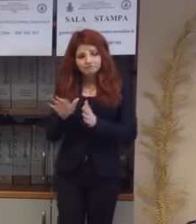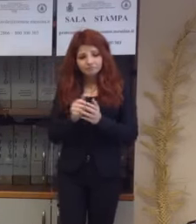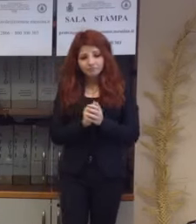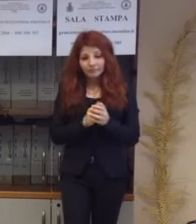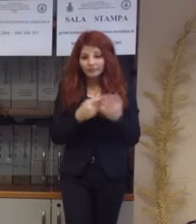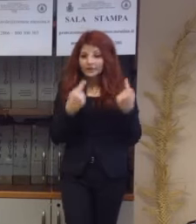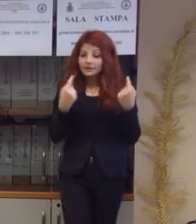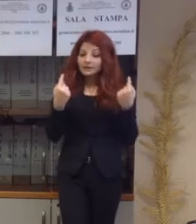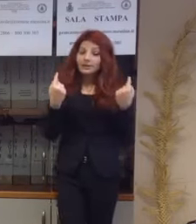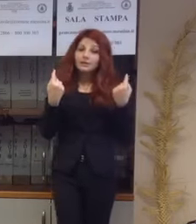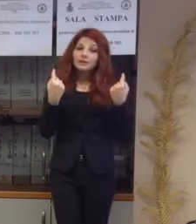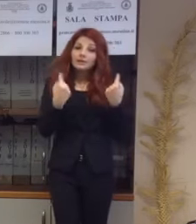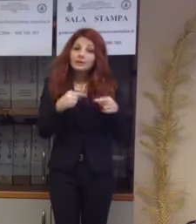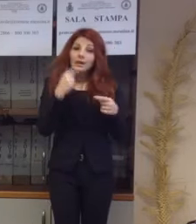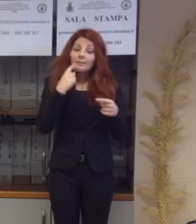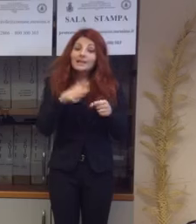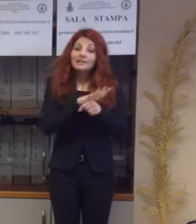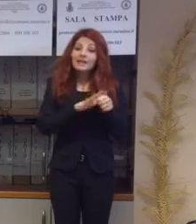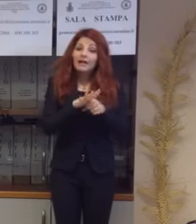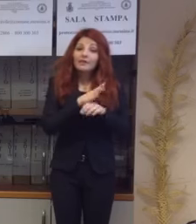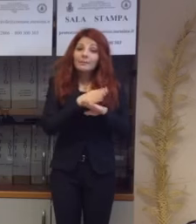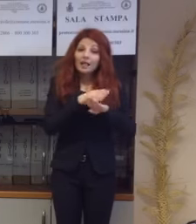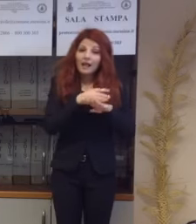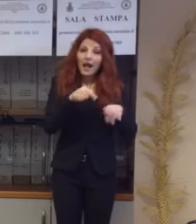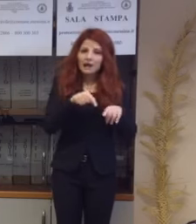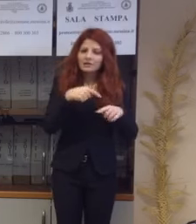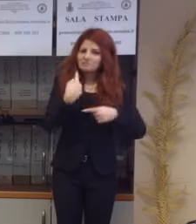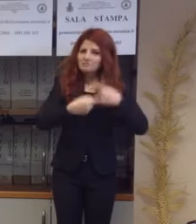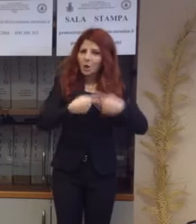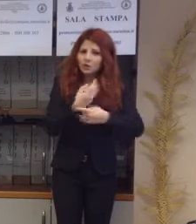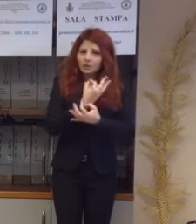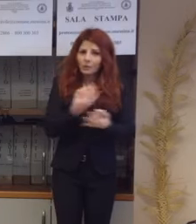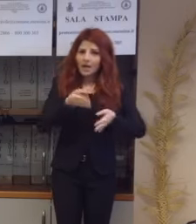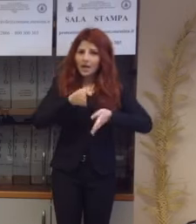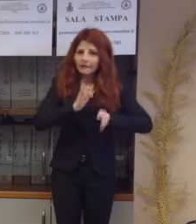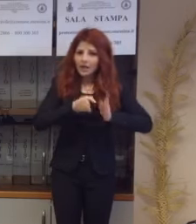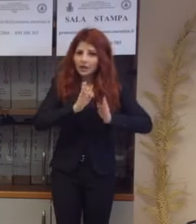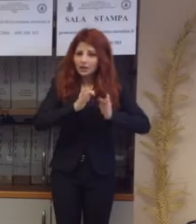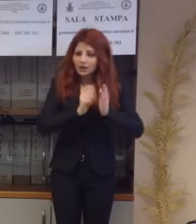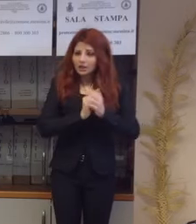e abbiamo stabilito, mi pare, Alessandra,